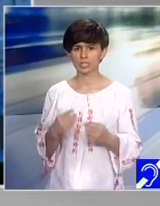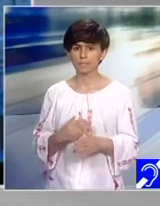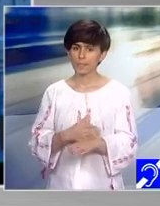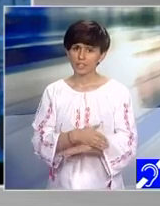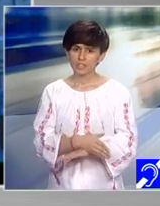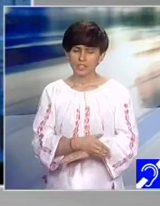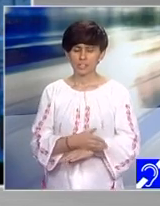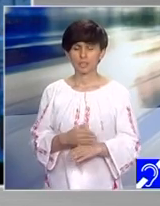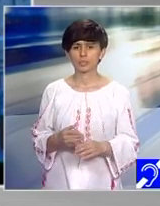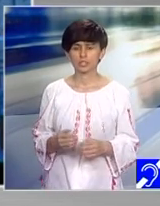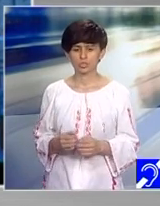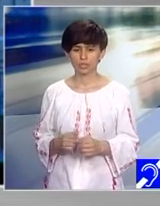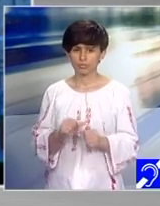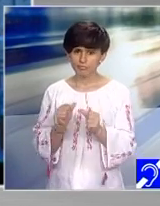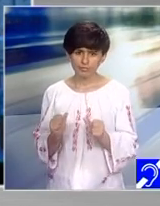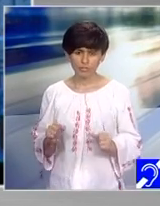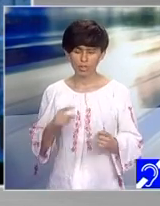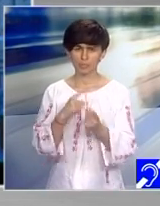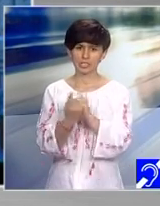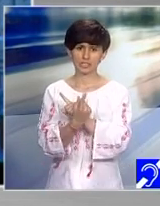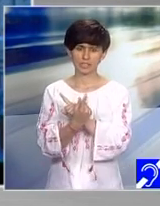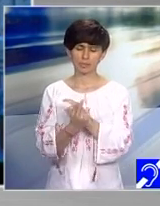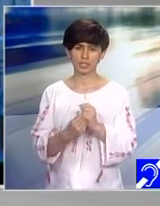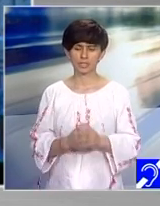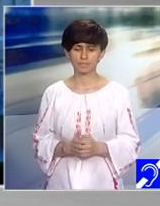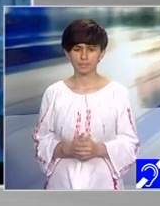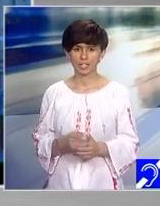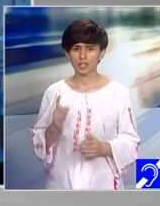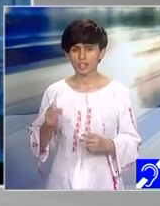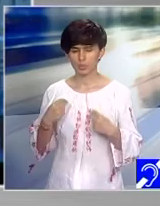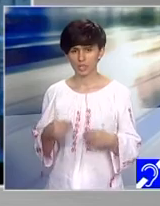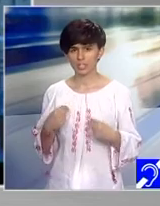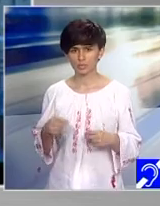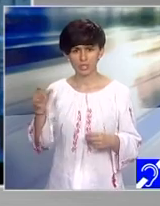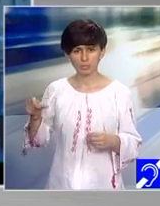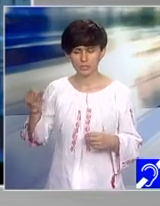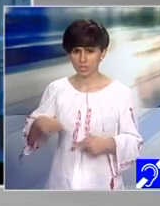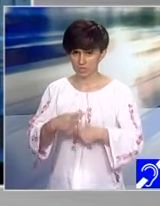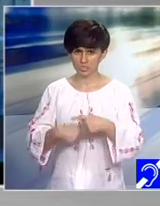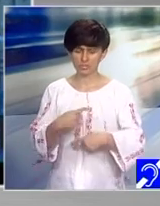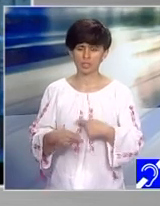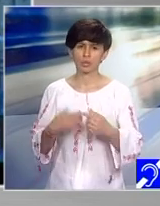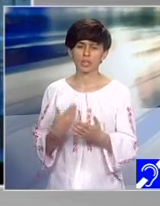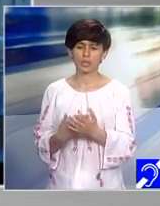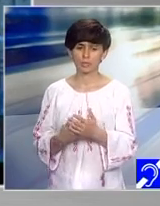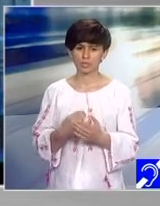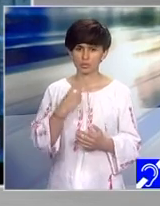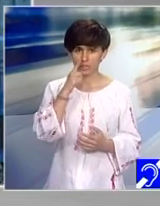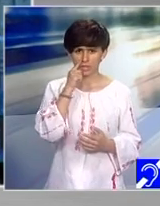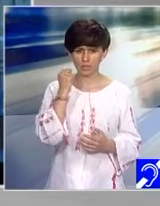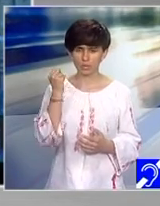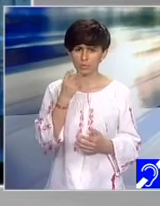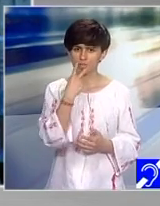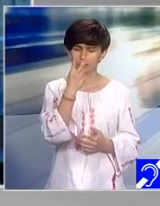schimbării, dar al schimbării cu sens, explicată celor din sistem, astfel încât oamenii să vadă beneficiile lor și atunci nu o să mai aibă